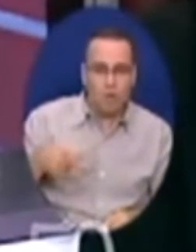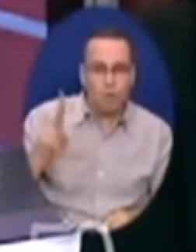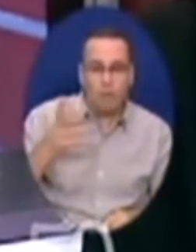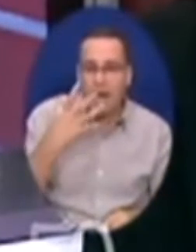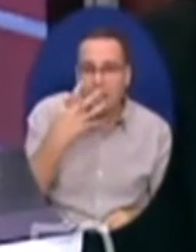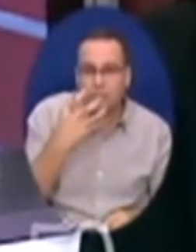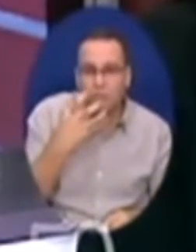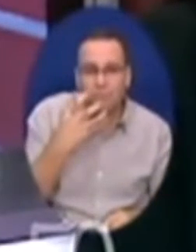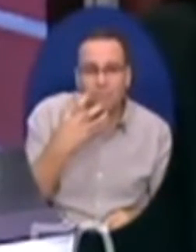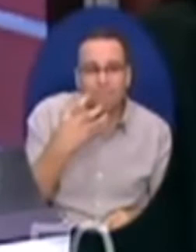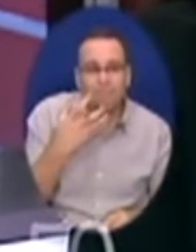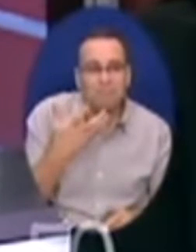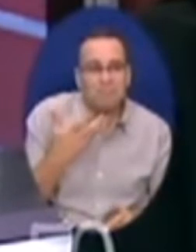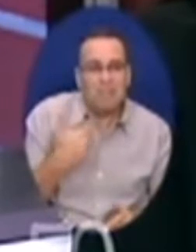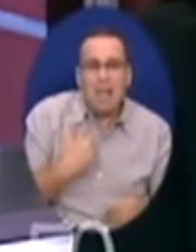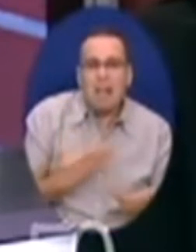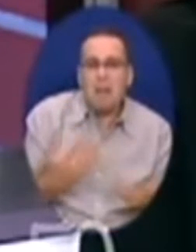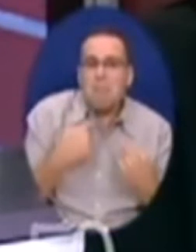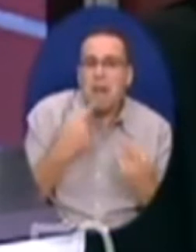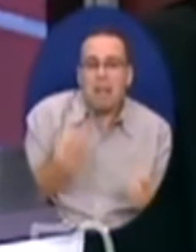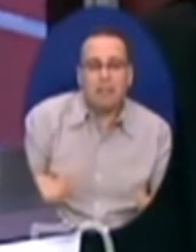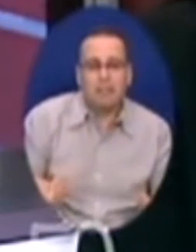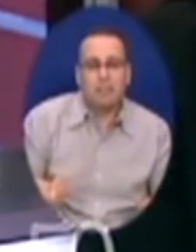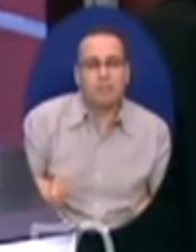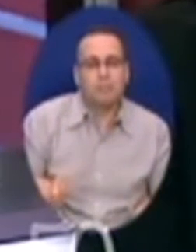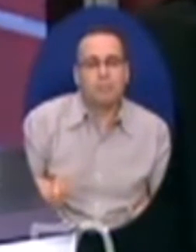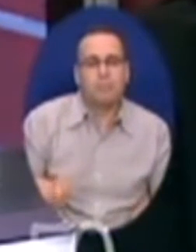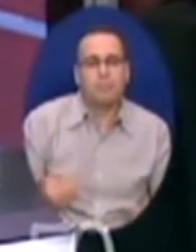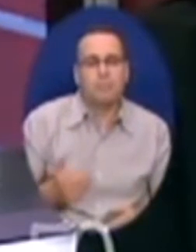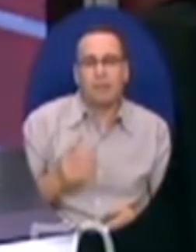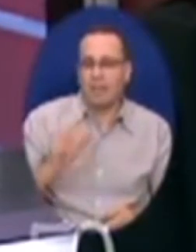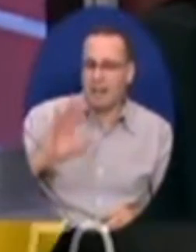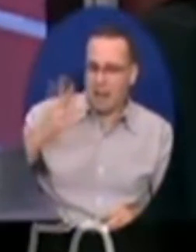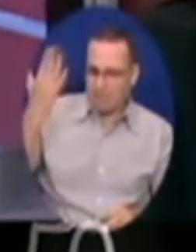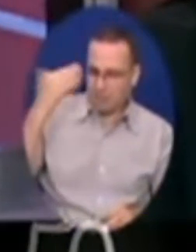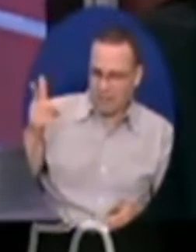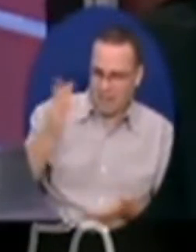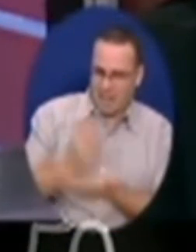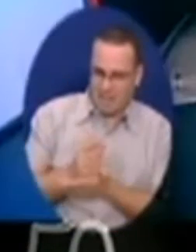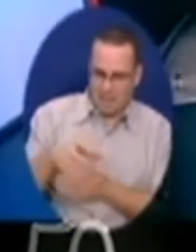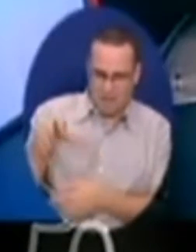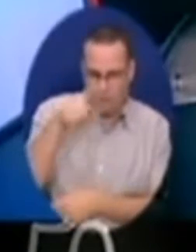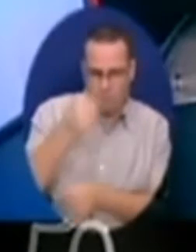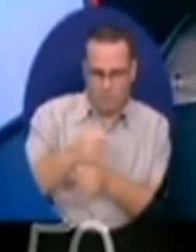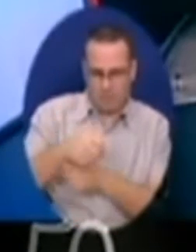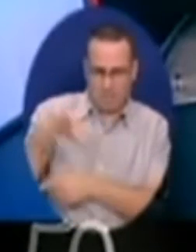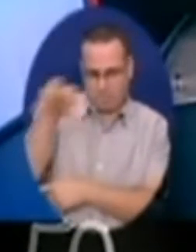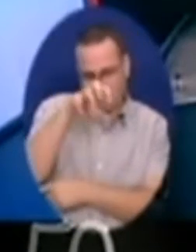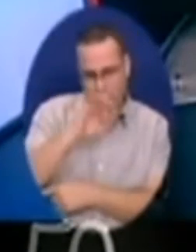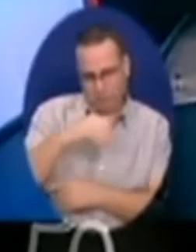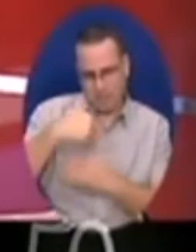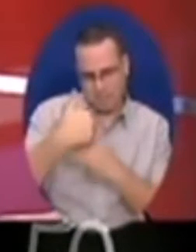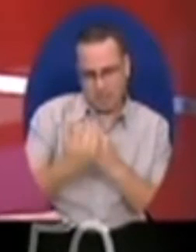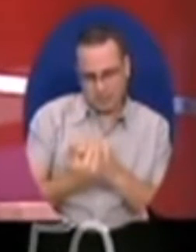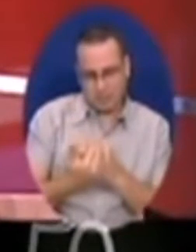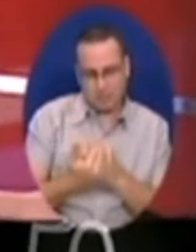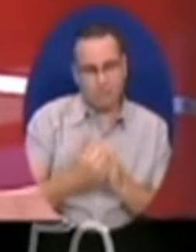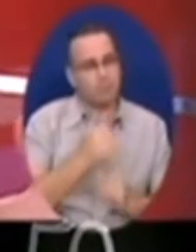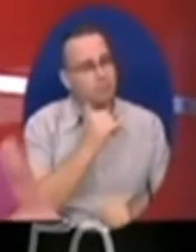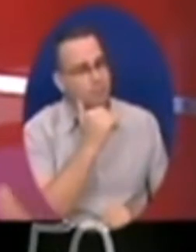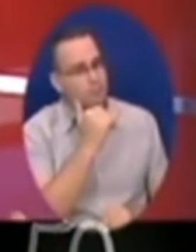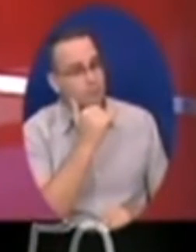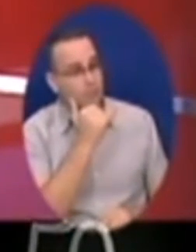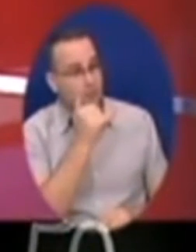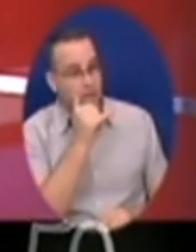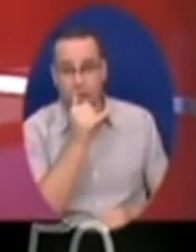עצוב, זה כאילו, אין לי מה להגיד פשוט. כאילו כשהתחלת להיות מנופאית, ואת עושה את זה מצרכי פרנסה,